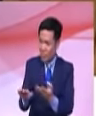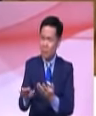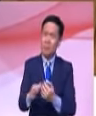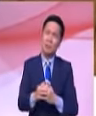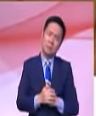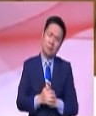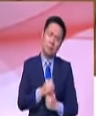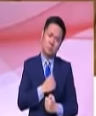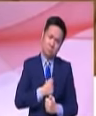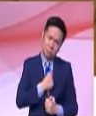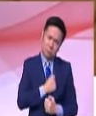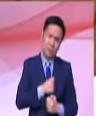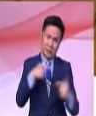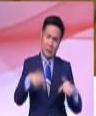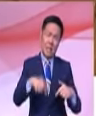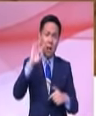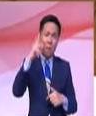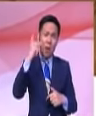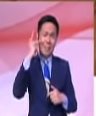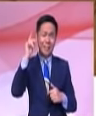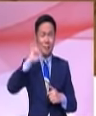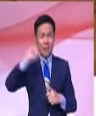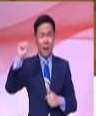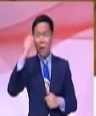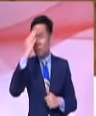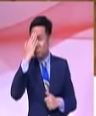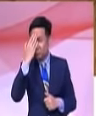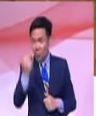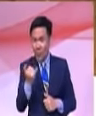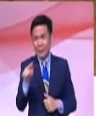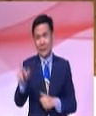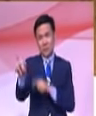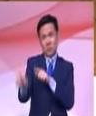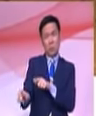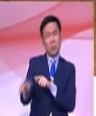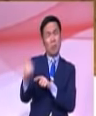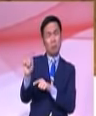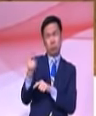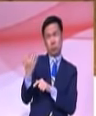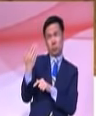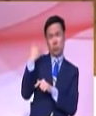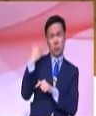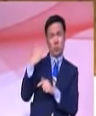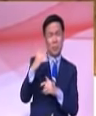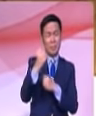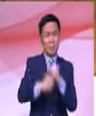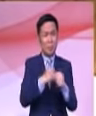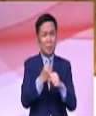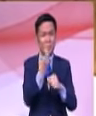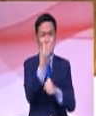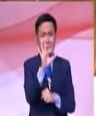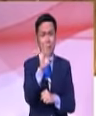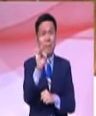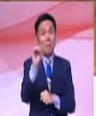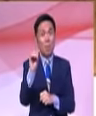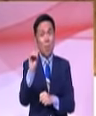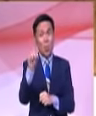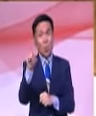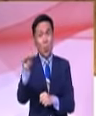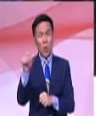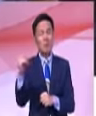dalam politik negeri Sabah sebab beliau adalah salah seorang pemimpin awal tahun 80-an. Dan pernah